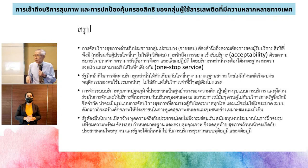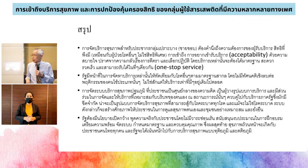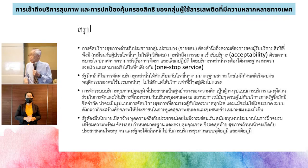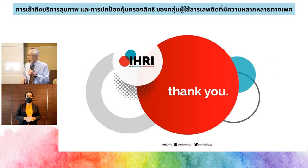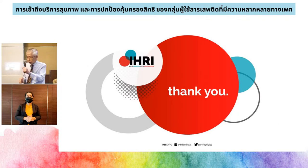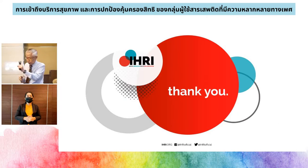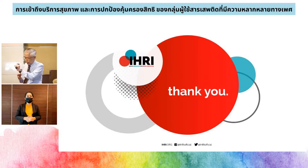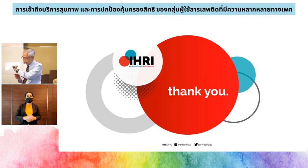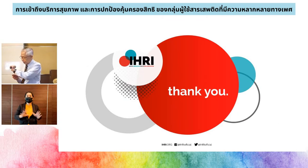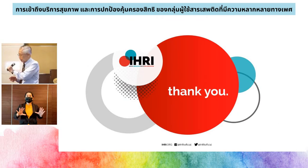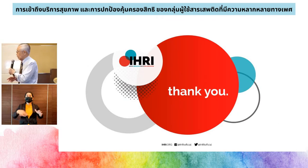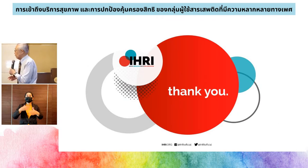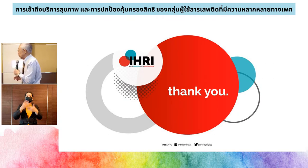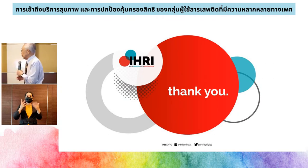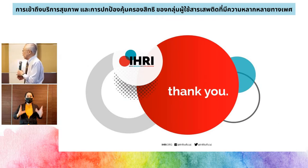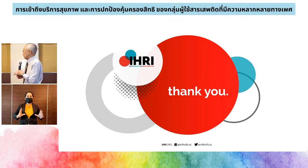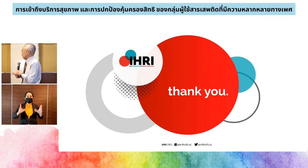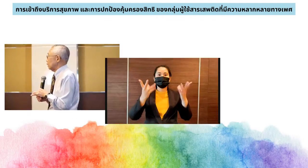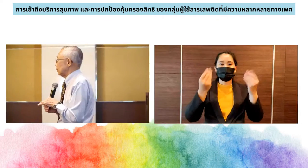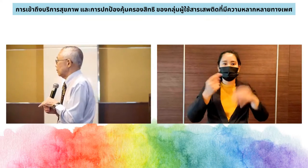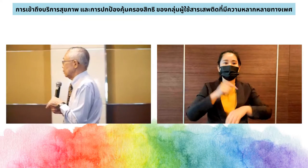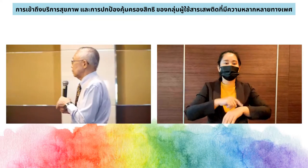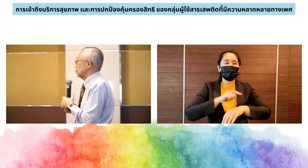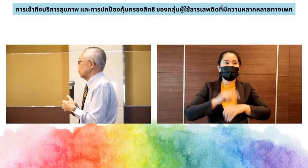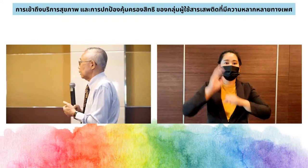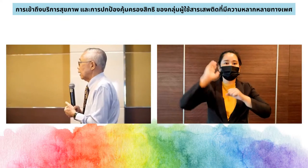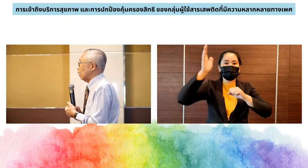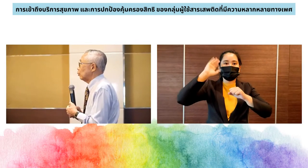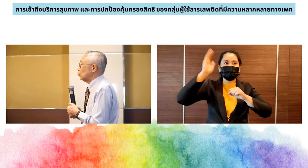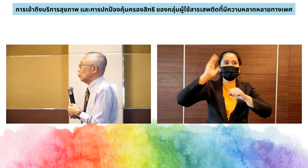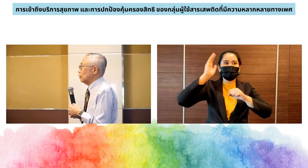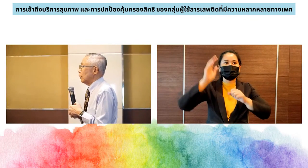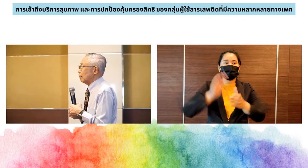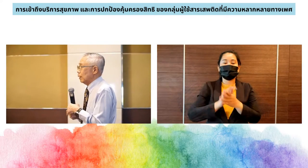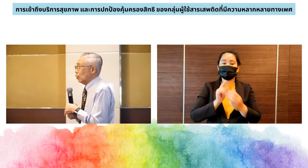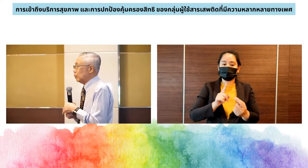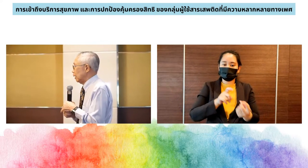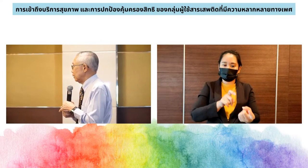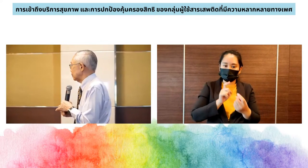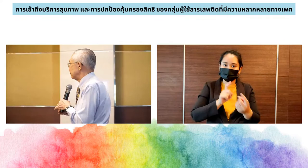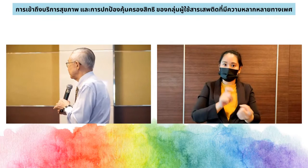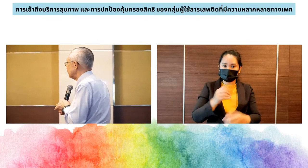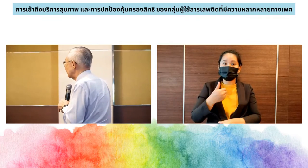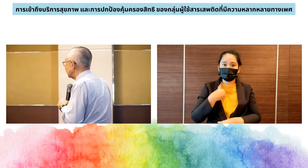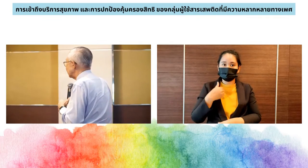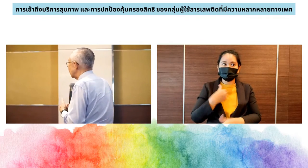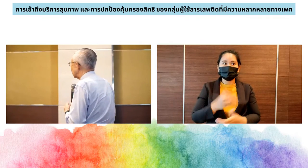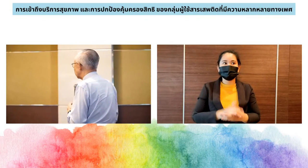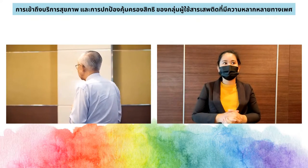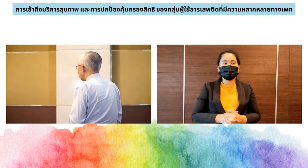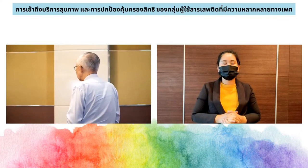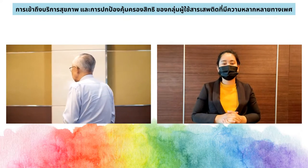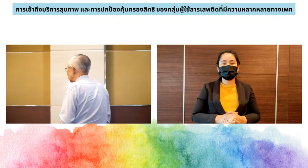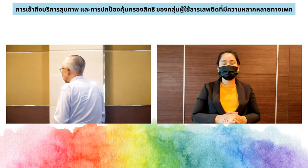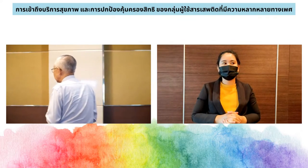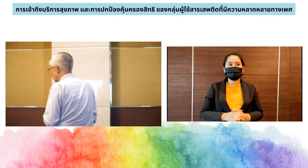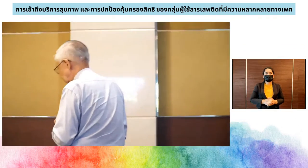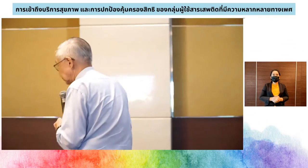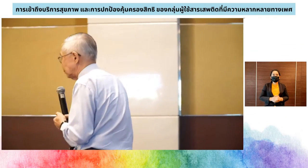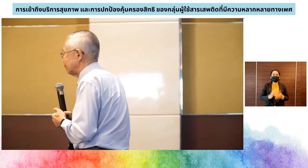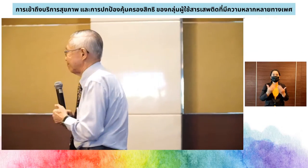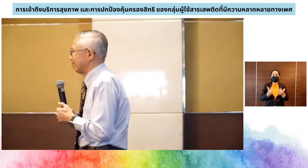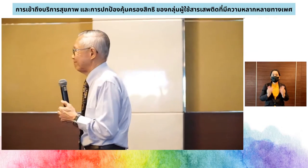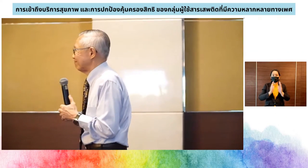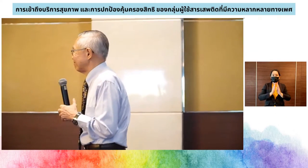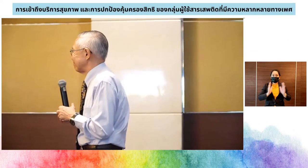ครับก็จบครับมีเวลาให้ซักถามพูดคุยแลกเปลี่ยนความคิดเห็นกัน ค่ะก็